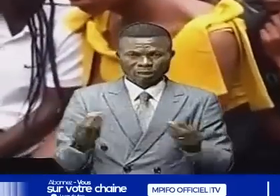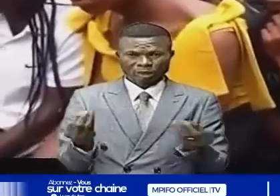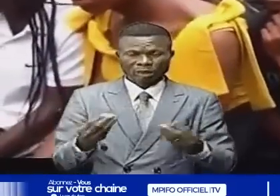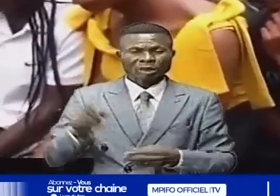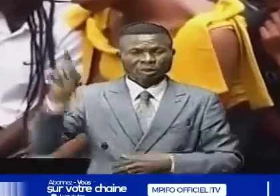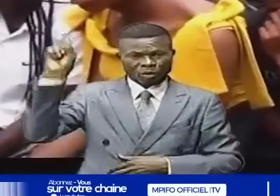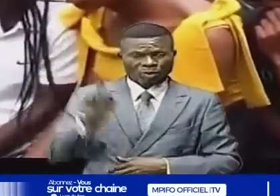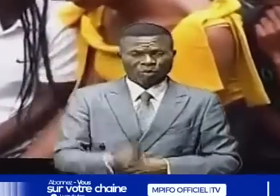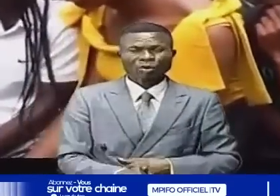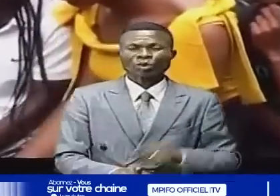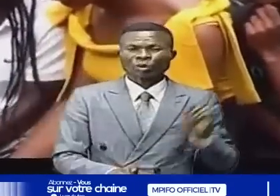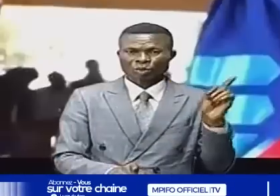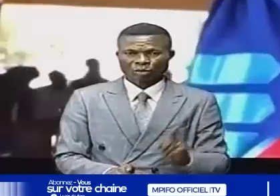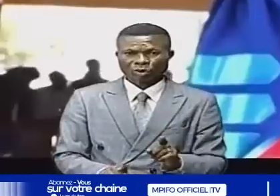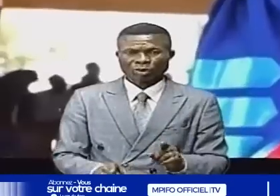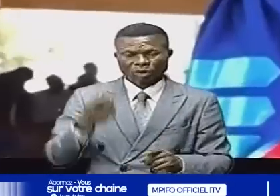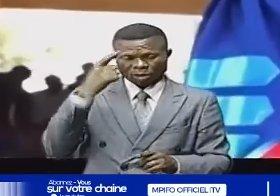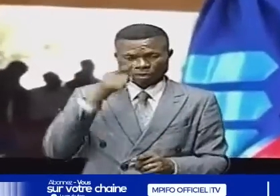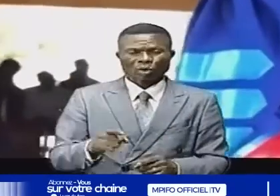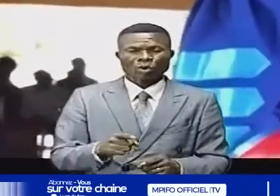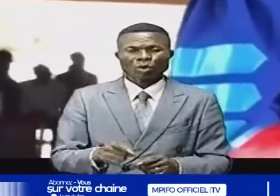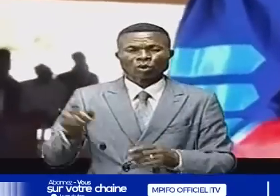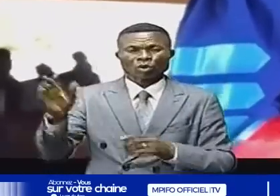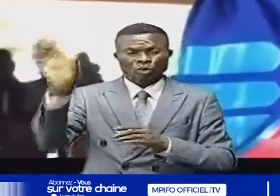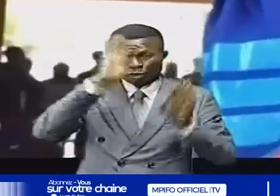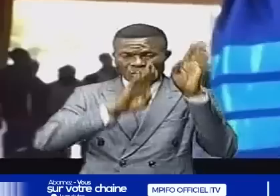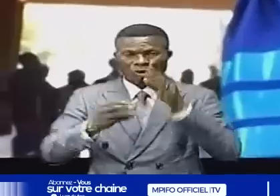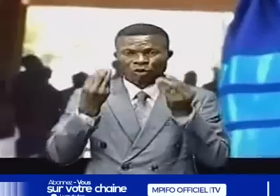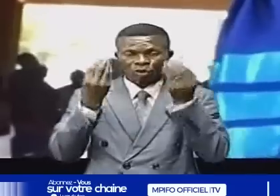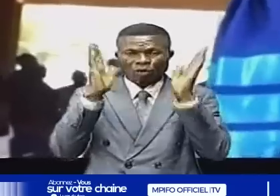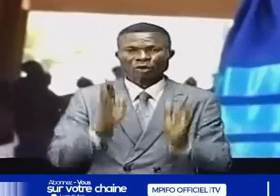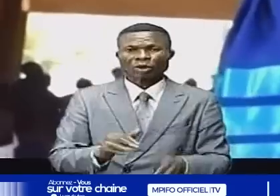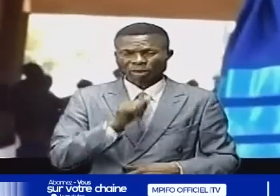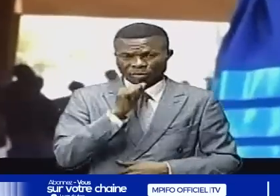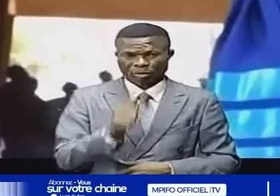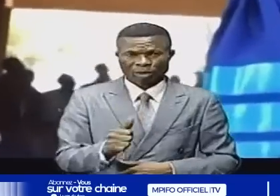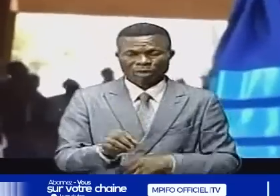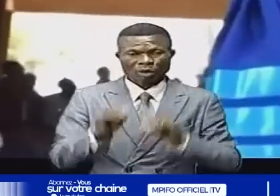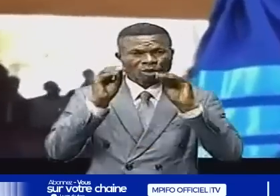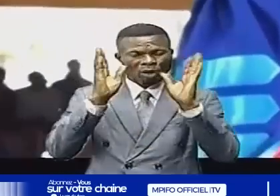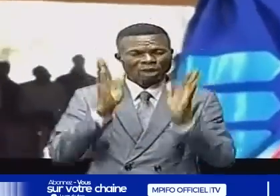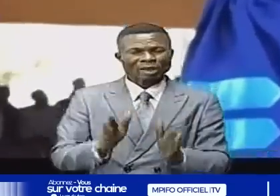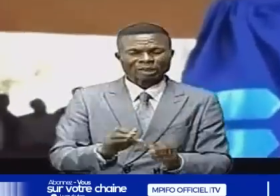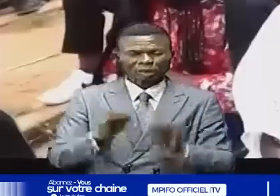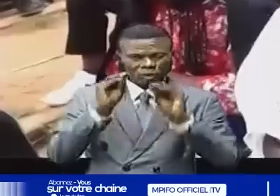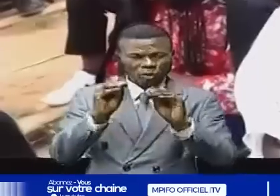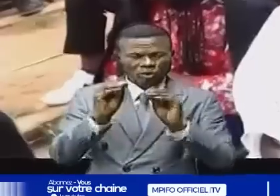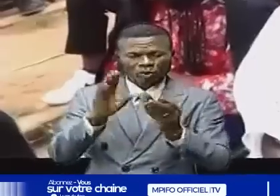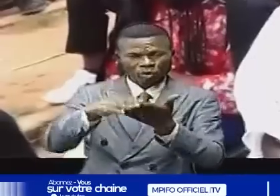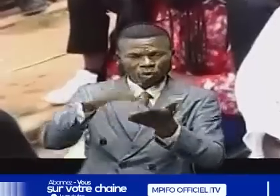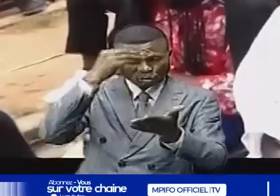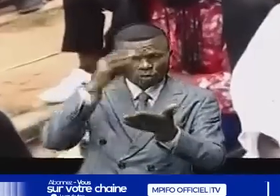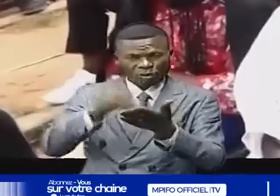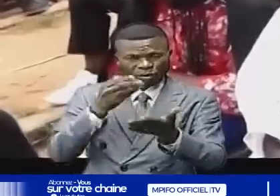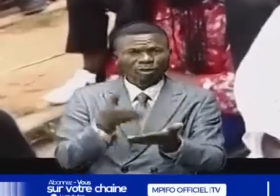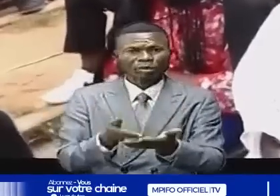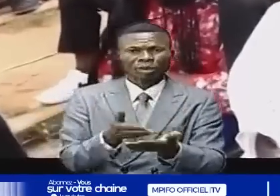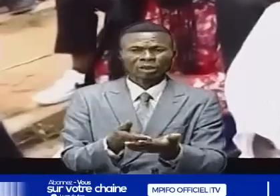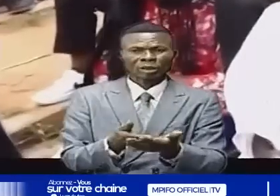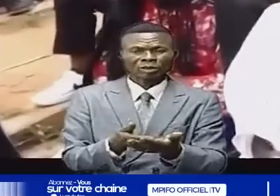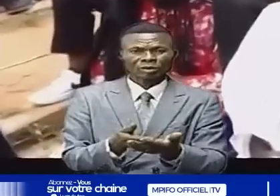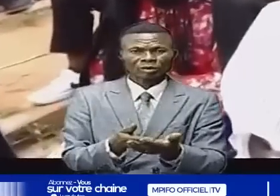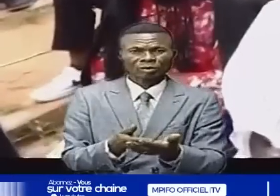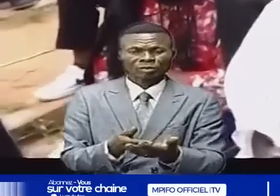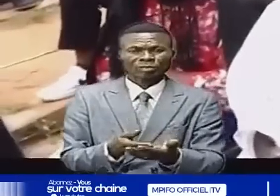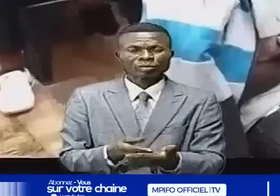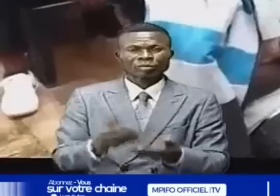venir pour servir les enseignants. Parce que les points sexuellement transmissibles, ça ne peut pas passer ici. Ces